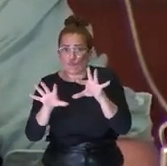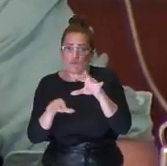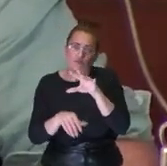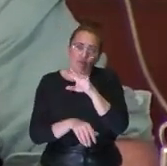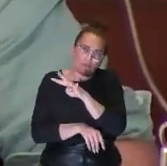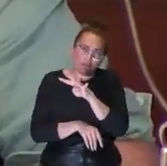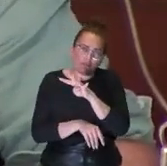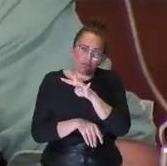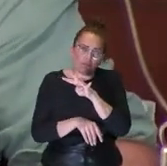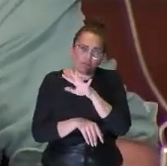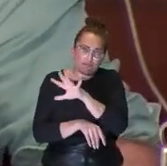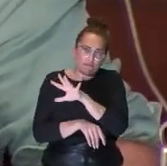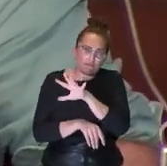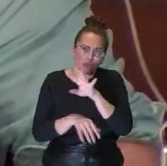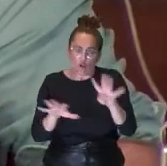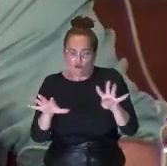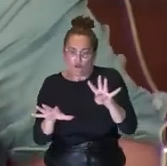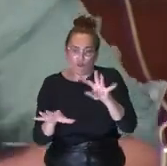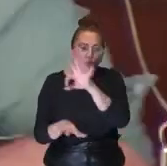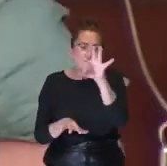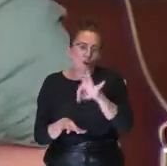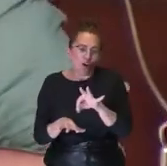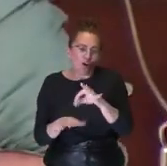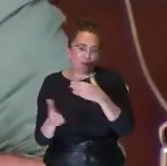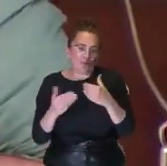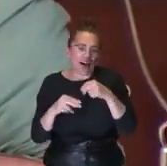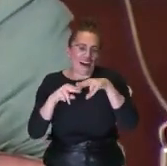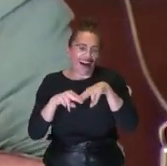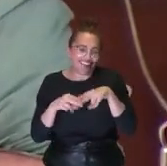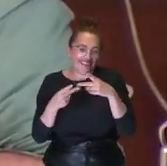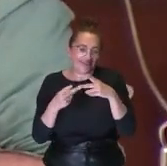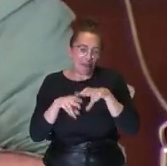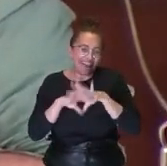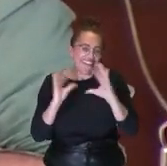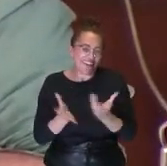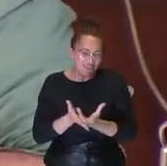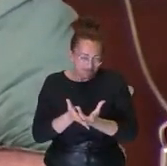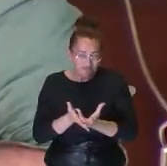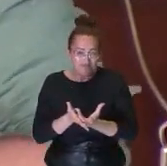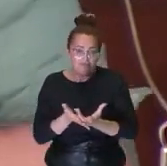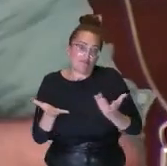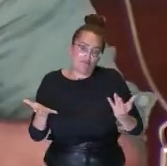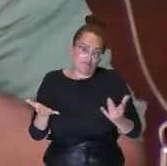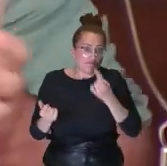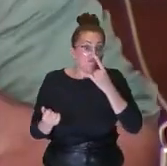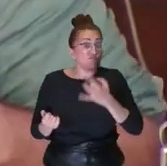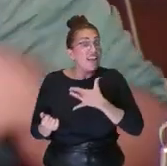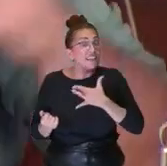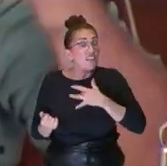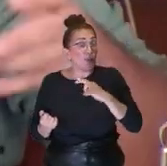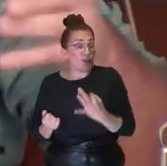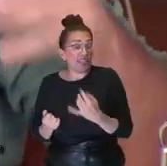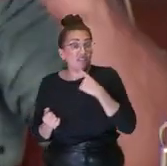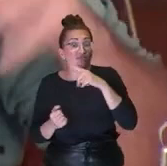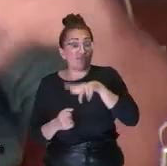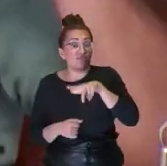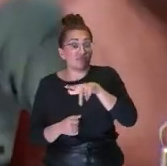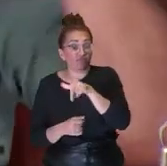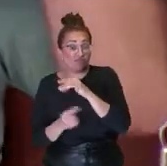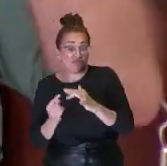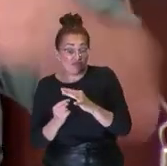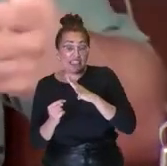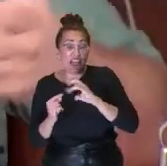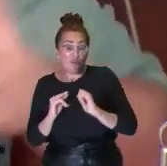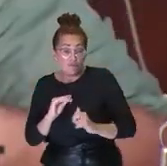59% des permis de construire totaux. Donc c'est une hausse de 247. Et c'est plutôt intéressant parce que vous avez deux choses sur le logement social, l'agrément, ce qui nous